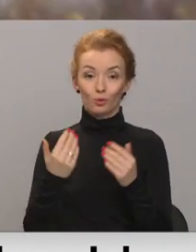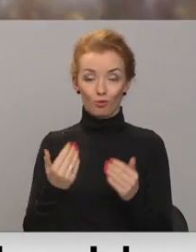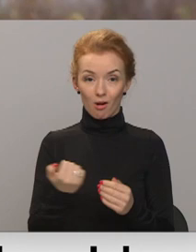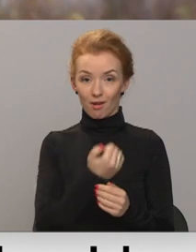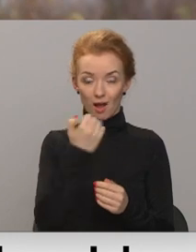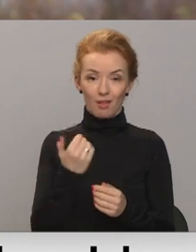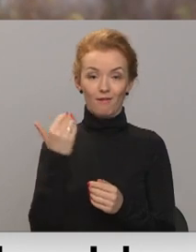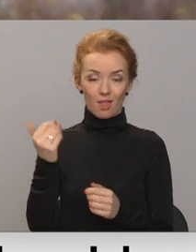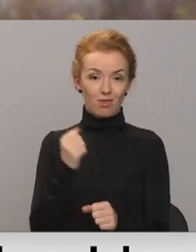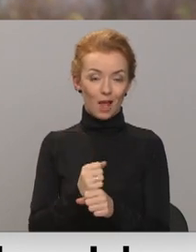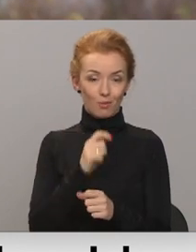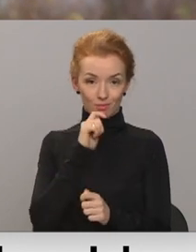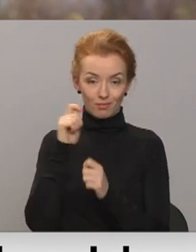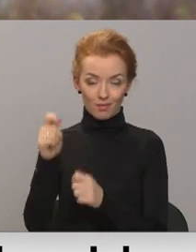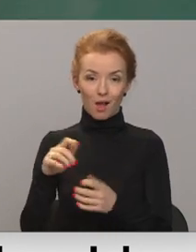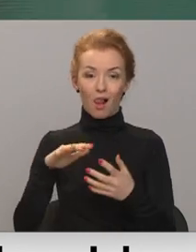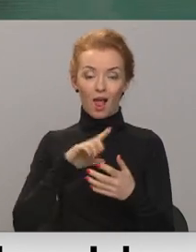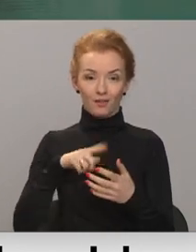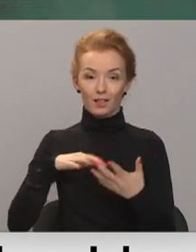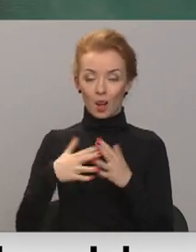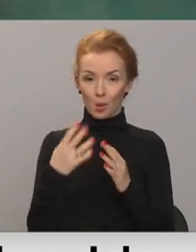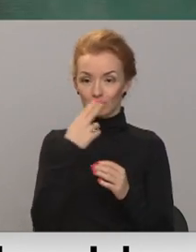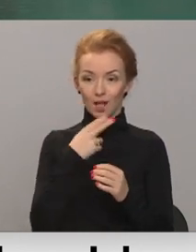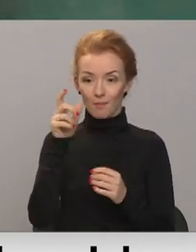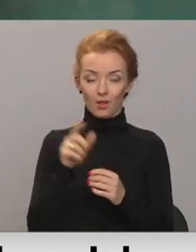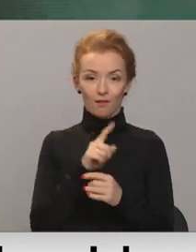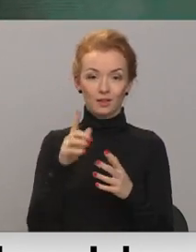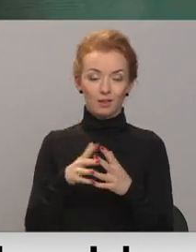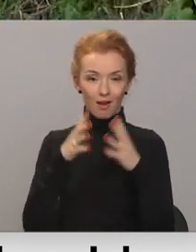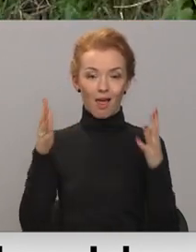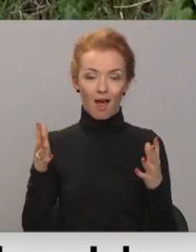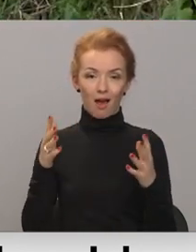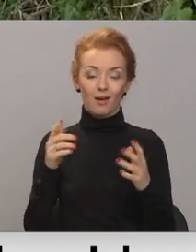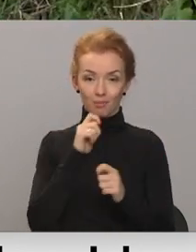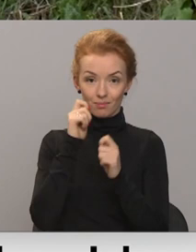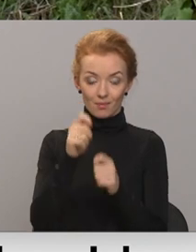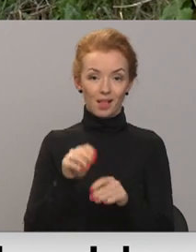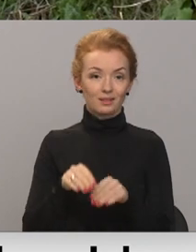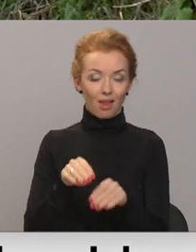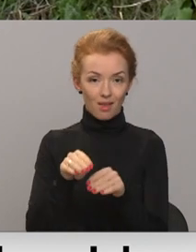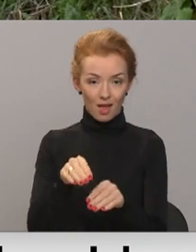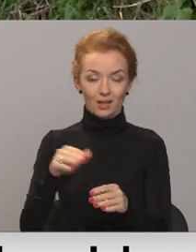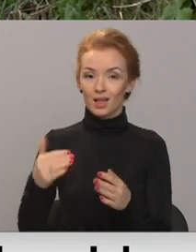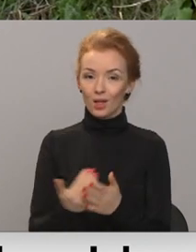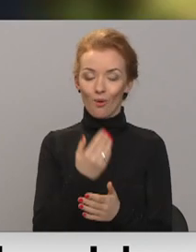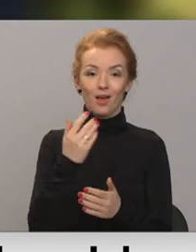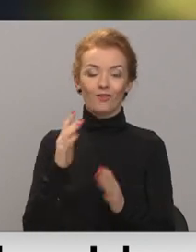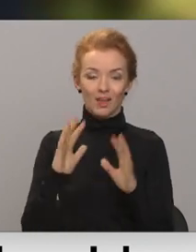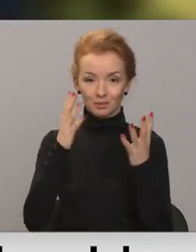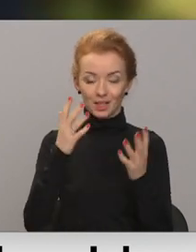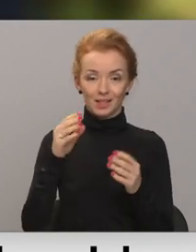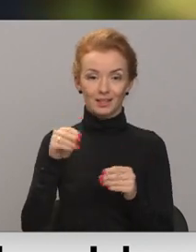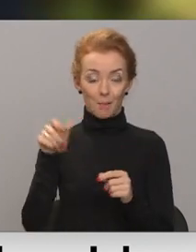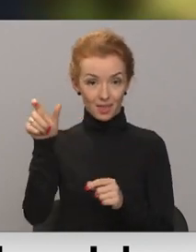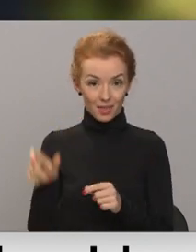darbs novērtēts Latvijas lauksaimnieku nozīmīgākajā godināšanas pasākumā sējais, nominācijā jaunais veiksmīgais zemnieks. Puisis